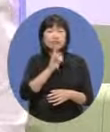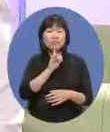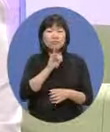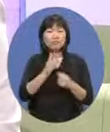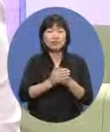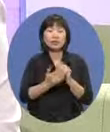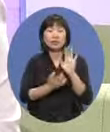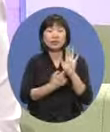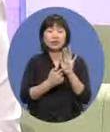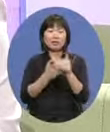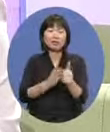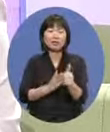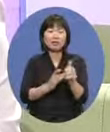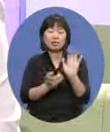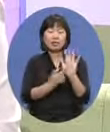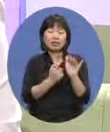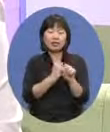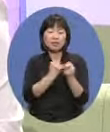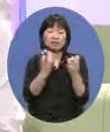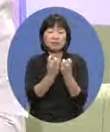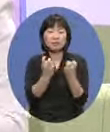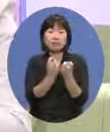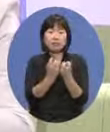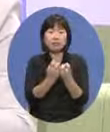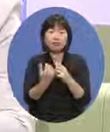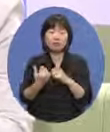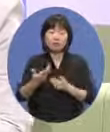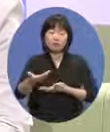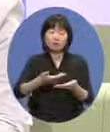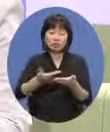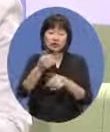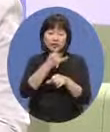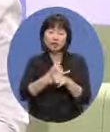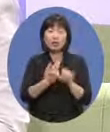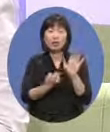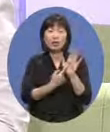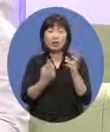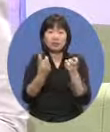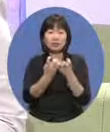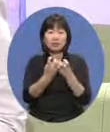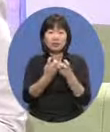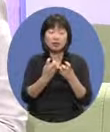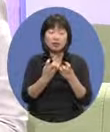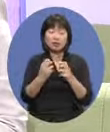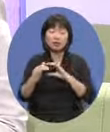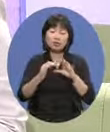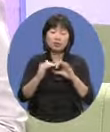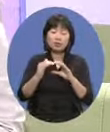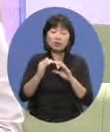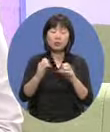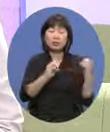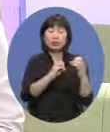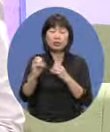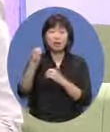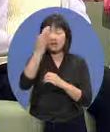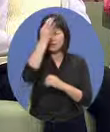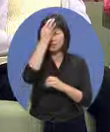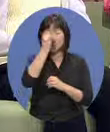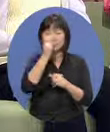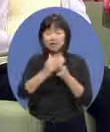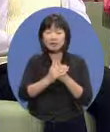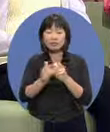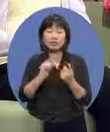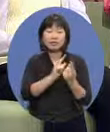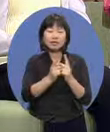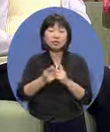그래서 표현을 해줘야 돼요. 근데 표현하는 방식이 주고받으면서 표현하는 방식이 이제 소통의 기술, 대화의 기술이에요. 네. 그래서